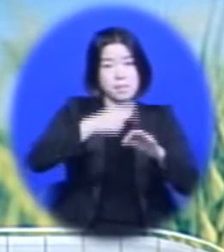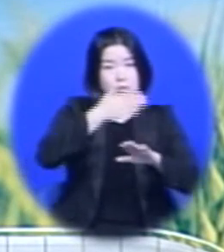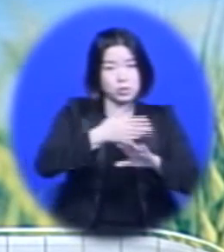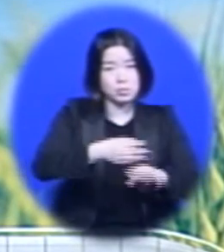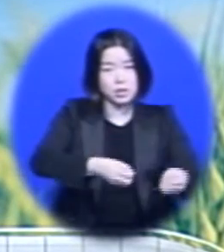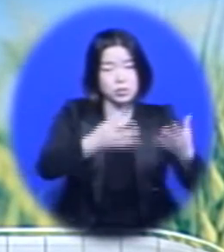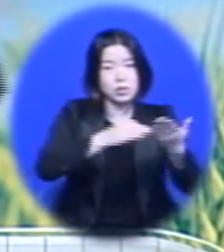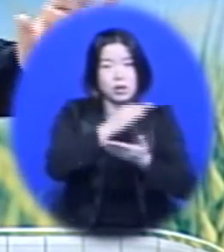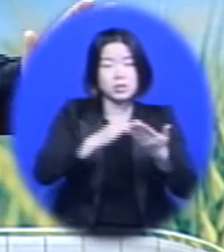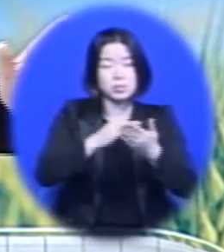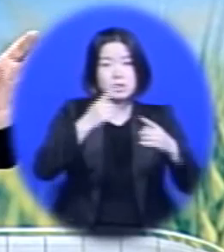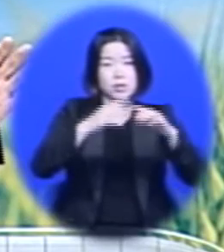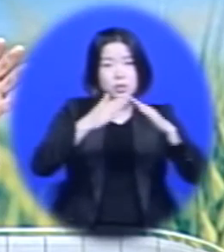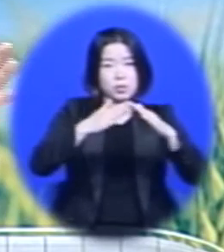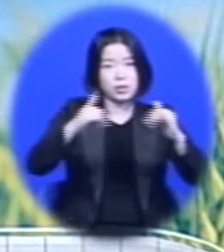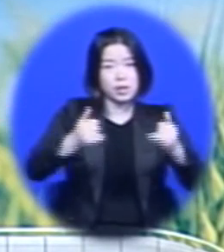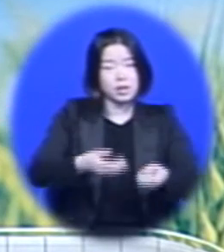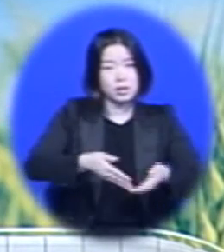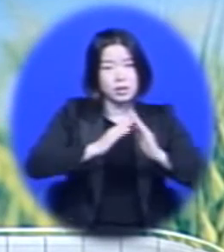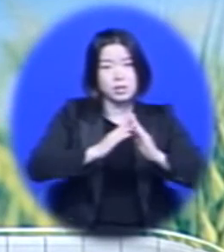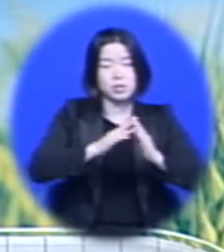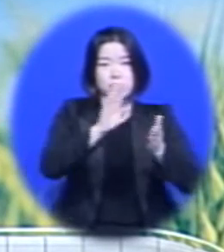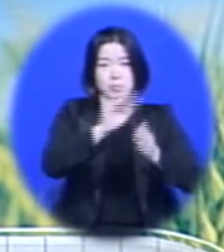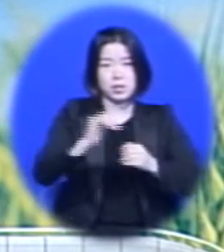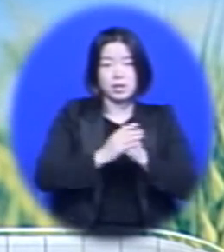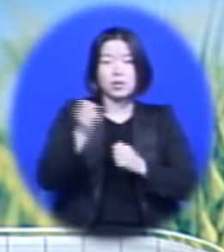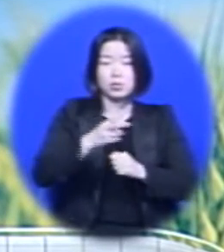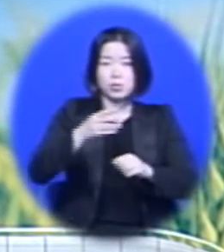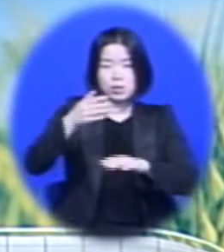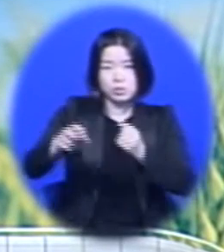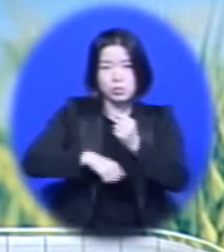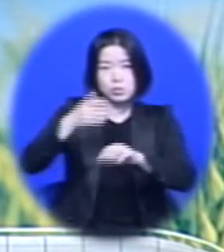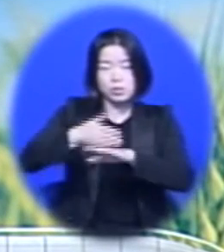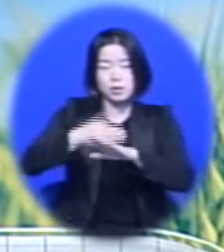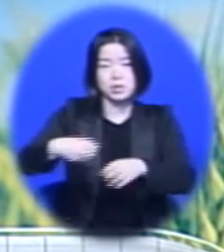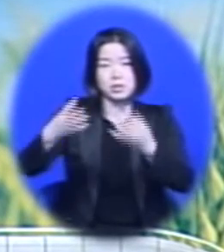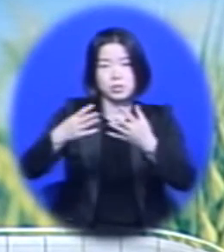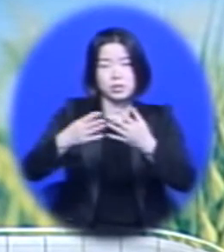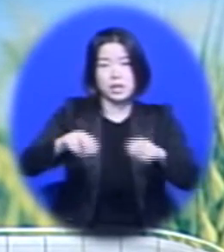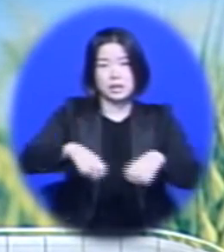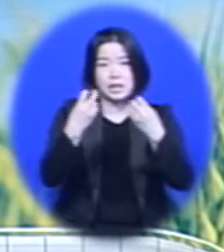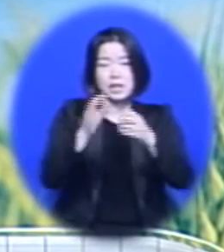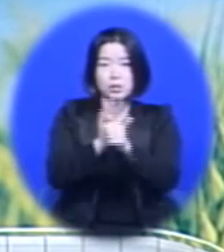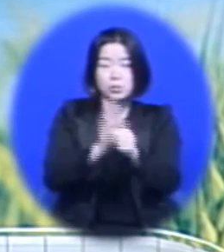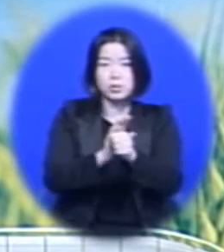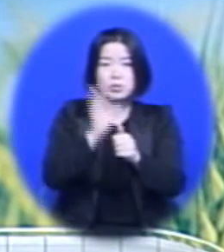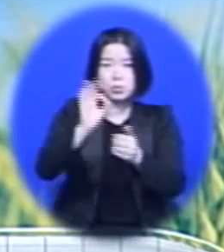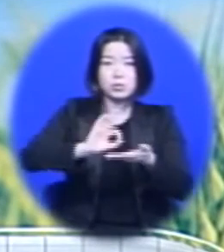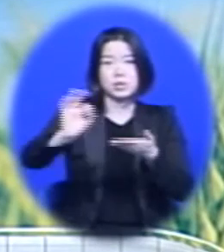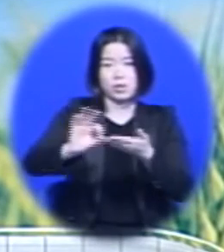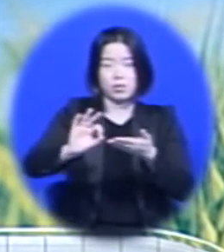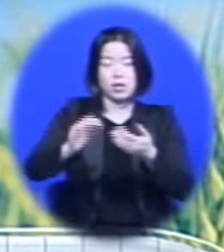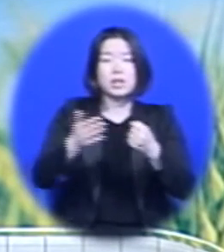맥주감사주일 헌금은 교회 개척비로, 추수감사절 헌금은 재난 구호비로 다 드립니다. 그래서 지난